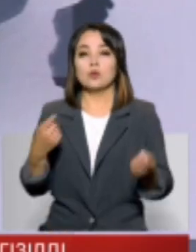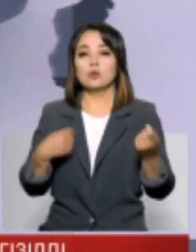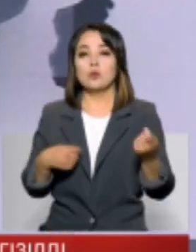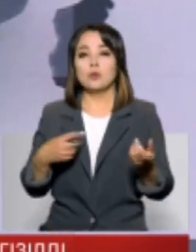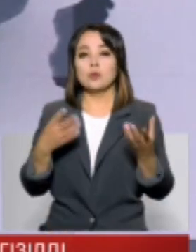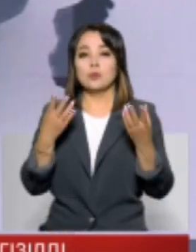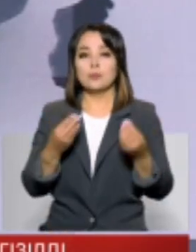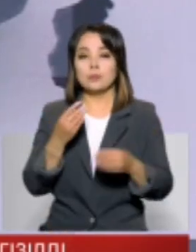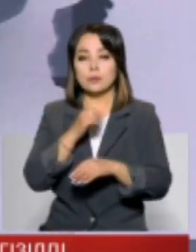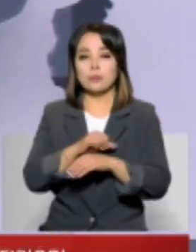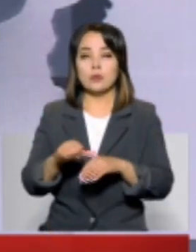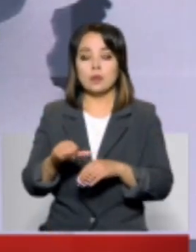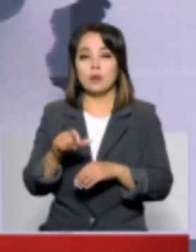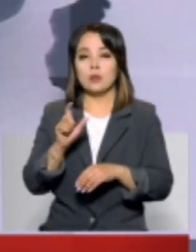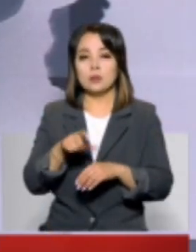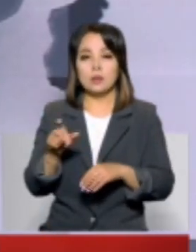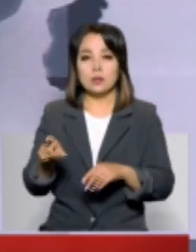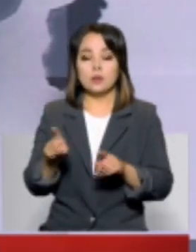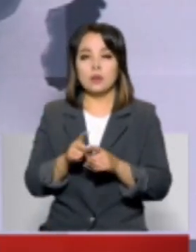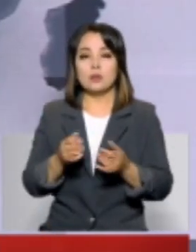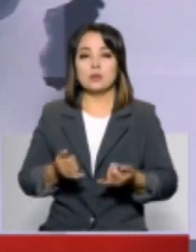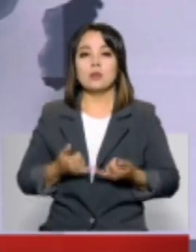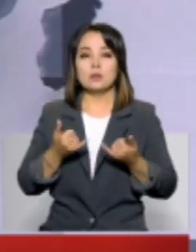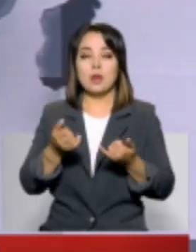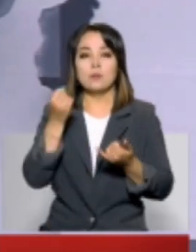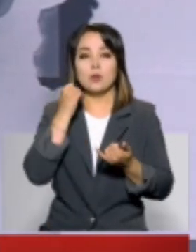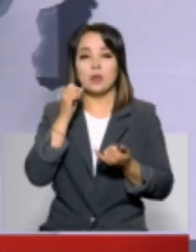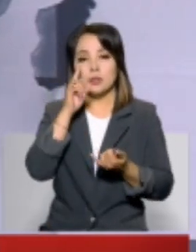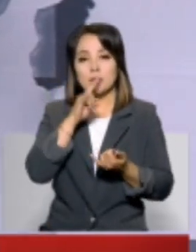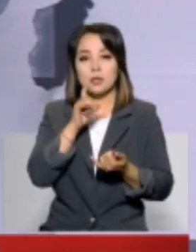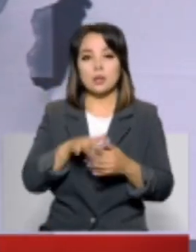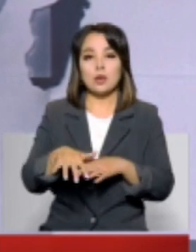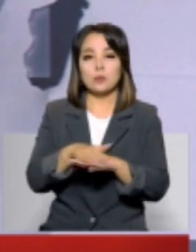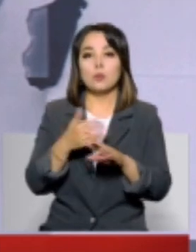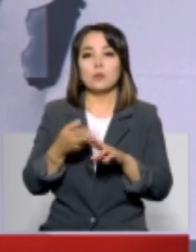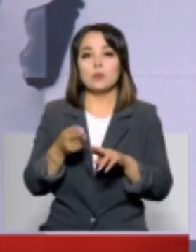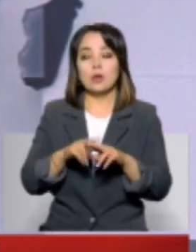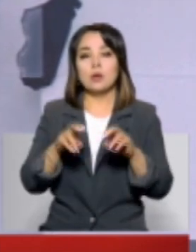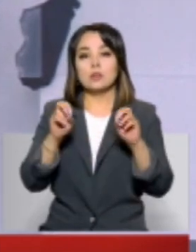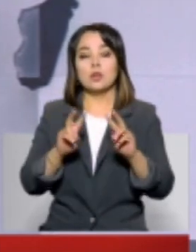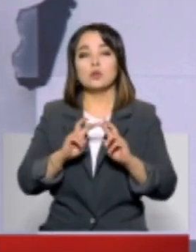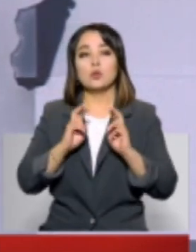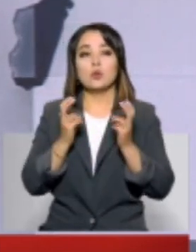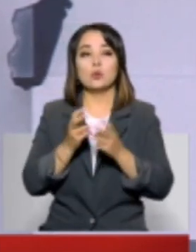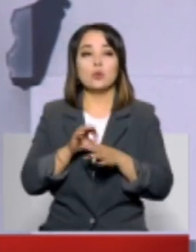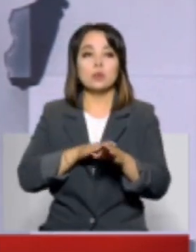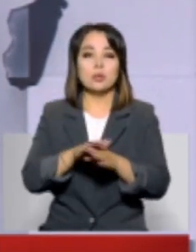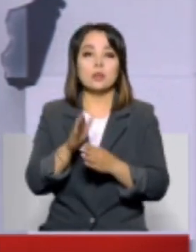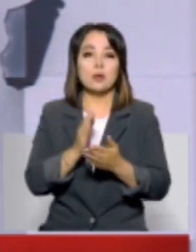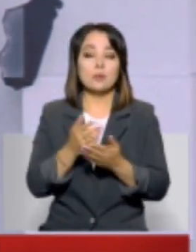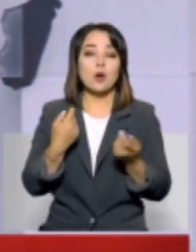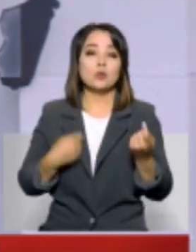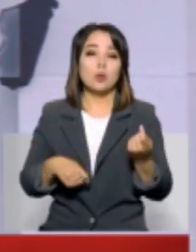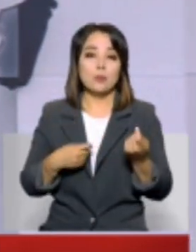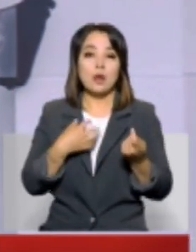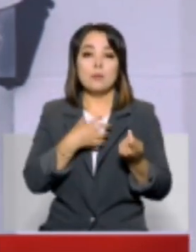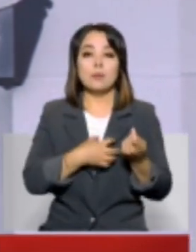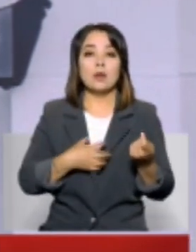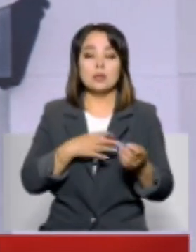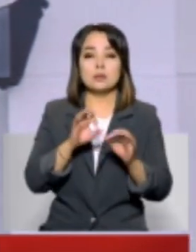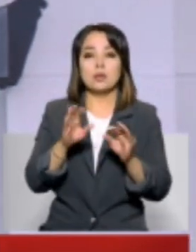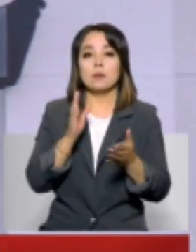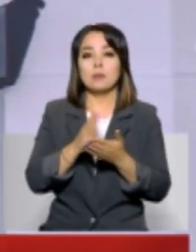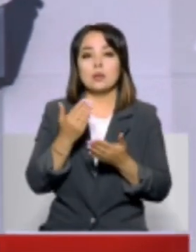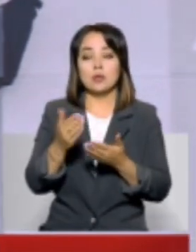Домбырагының шеттегі қандастарымыз да атап өтті. Мәскеудегі қазақтар бұл күні арнайы дөңгелек үстел өткізіп, домбыраның маңызына